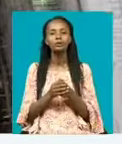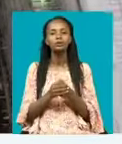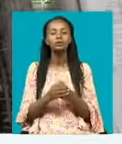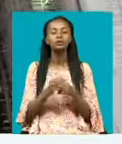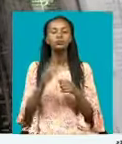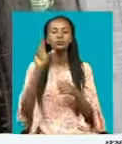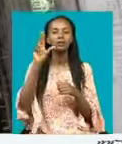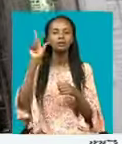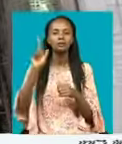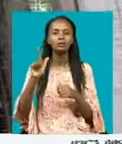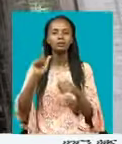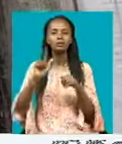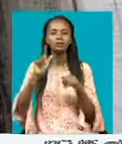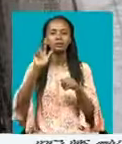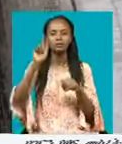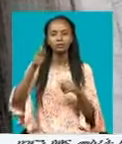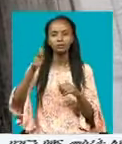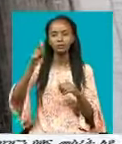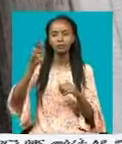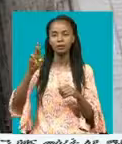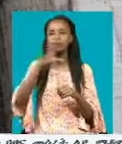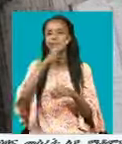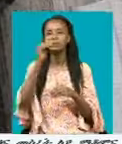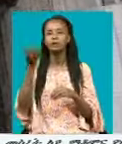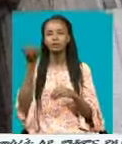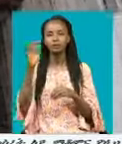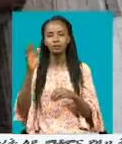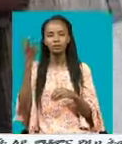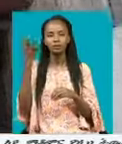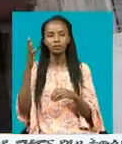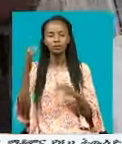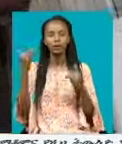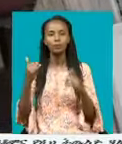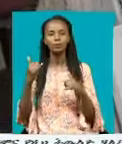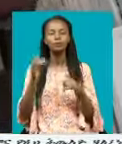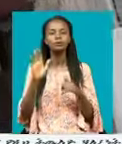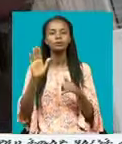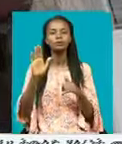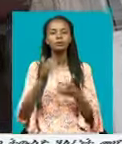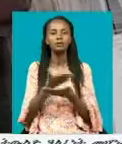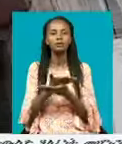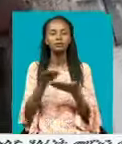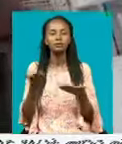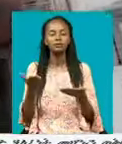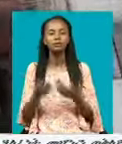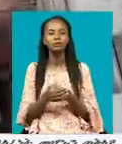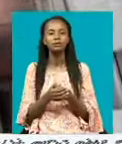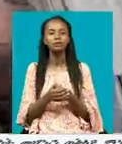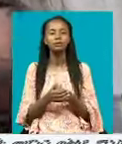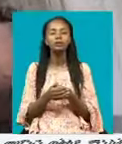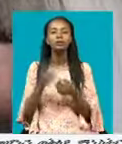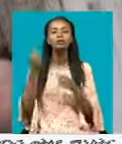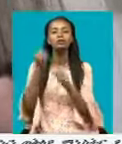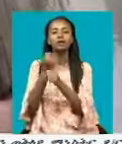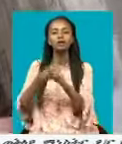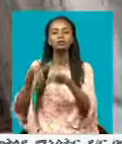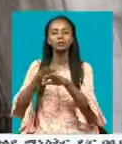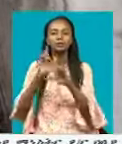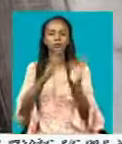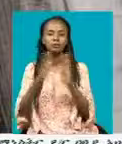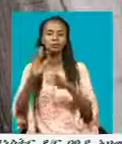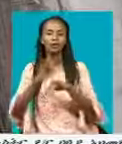በራይት በግራም ደግሞ ዩኒት 16፣ 15፣ 14 አሁን የስፓይራል ኬዝ ኢንስታሌሽን ላይ ነው ያሉት።